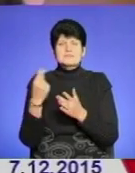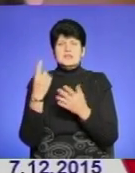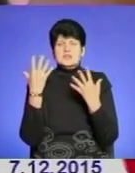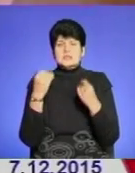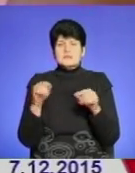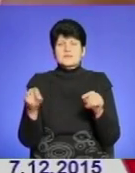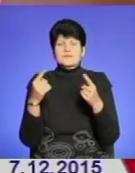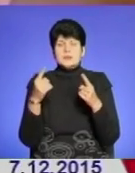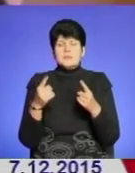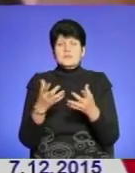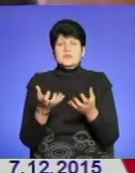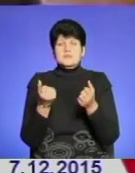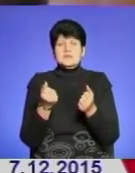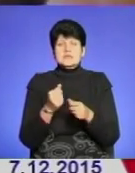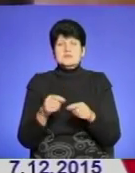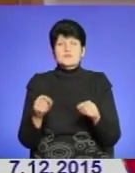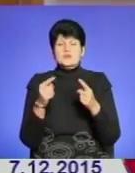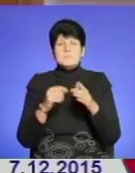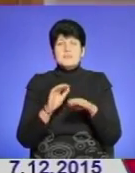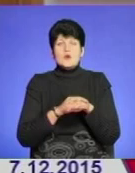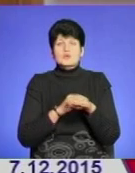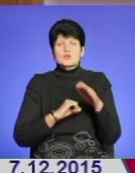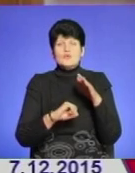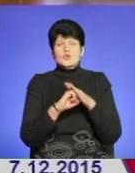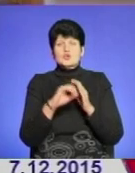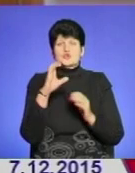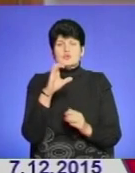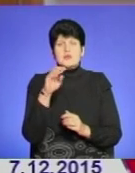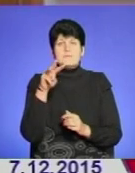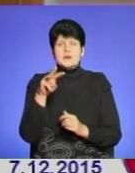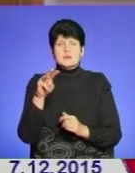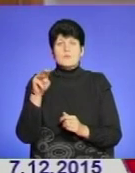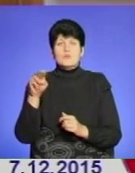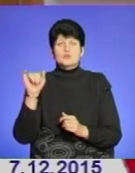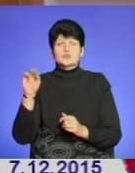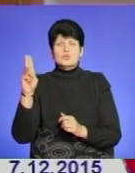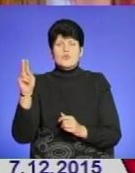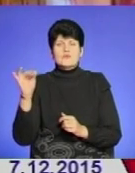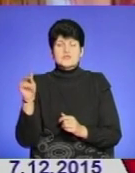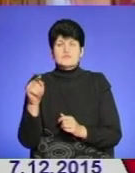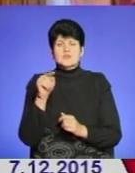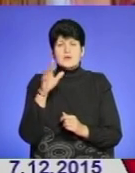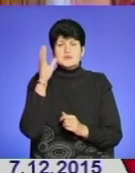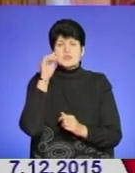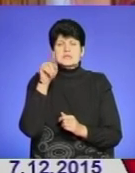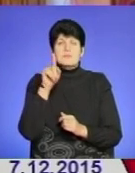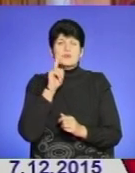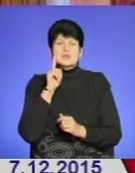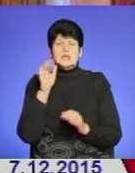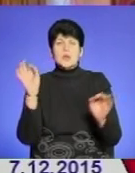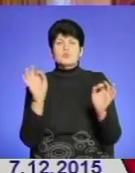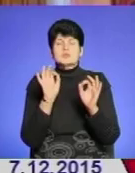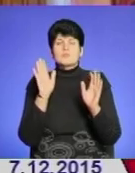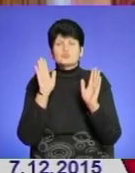заснування конкурс підтримує засновниця благодійного фонду «Соломія» Марта Путкович. Вона вважає, саме з цих юних музикантів і